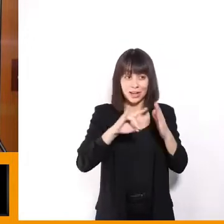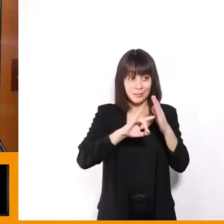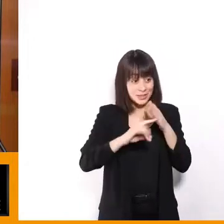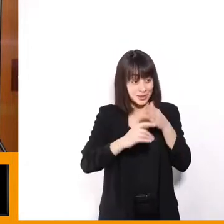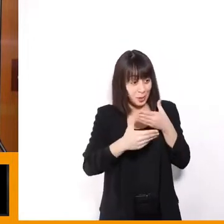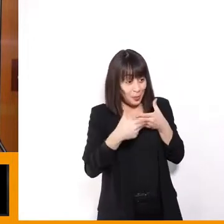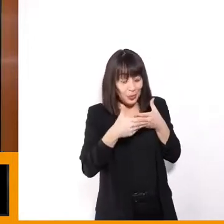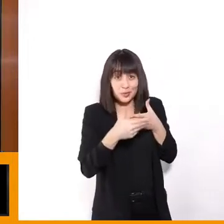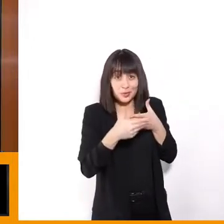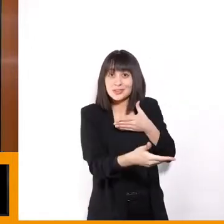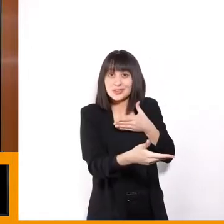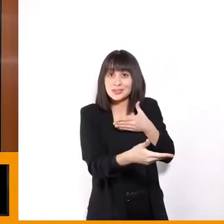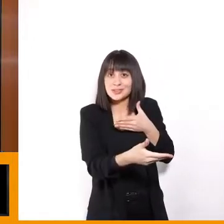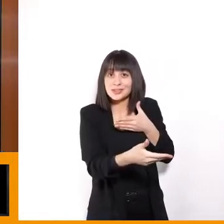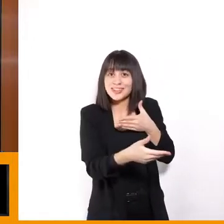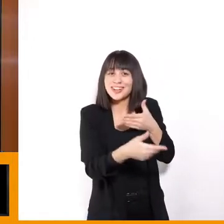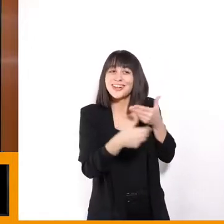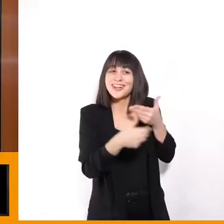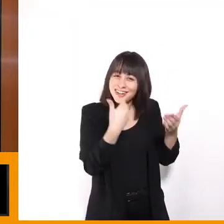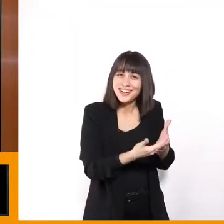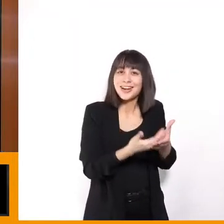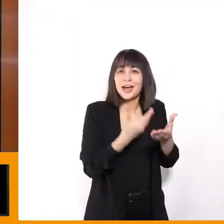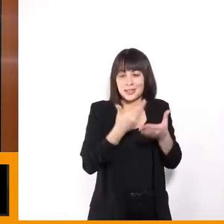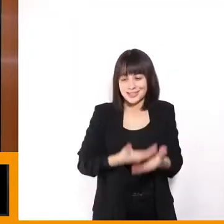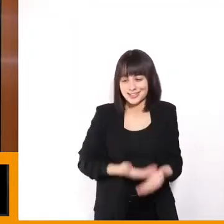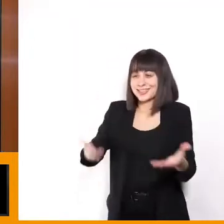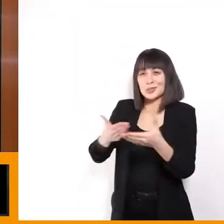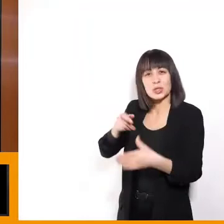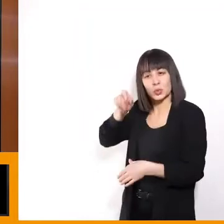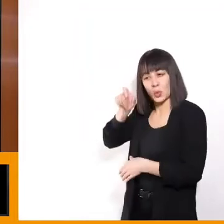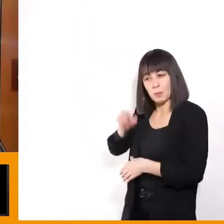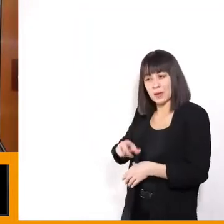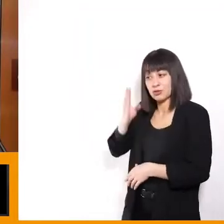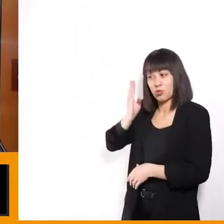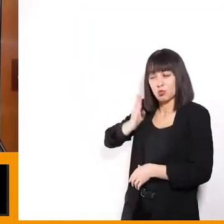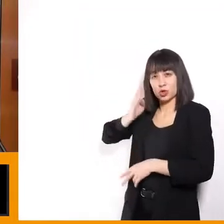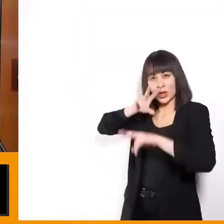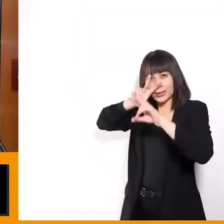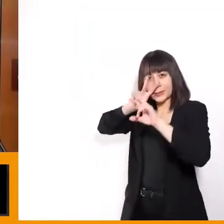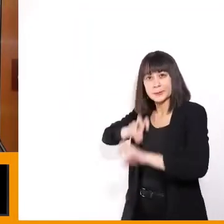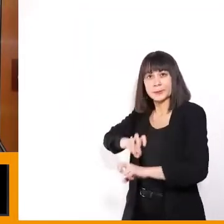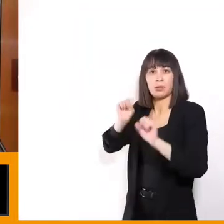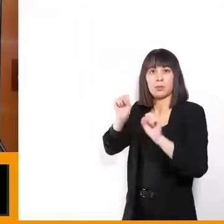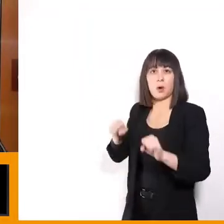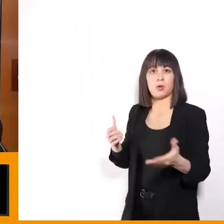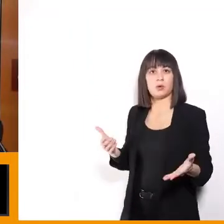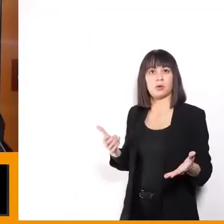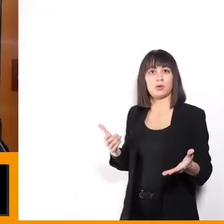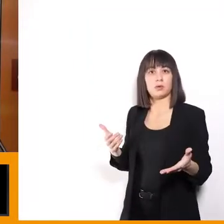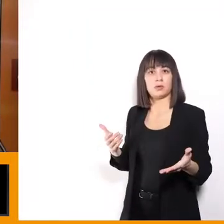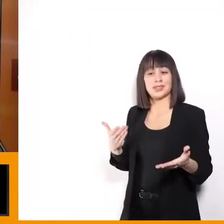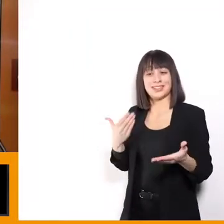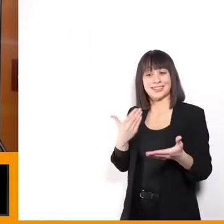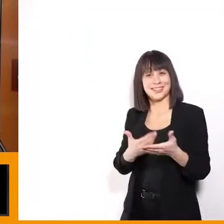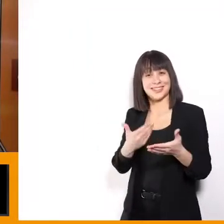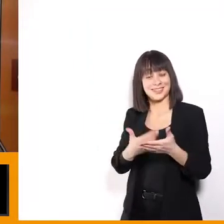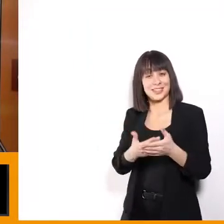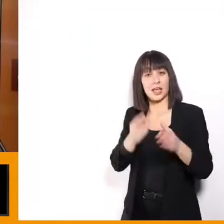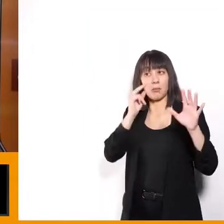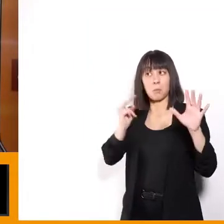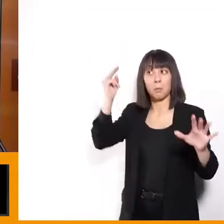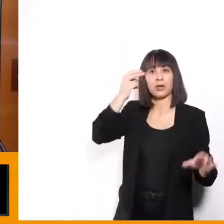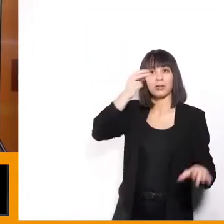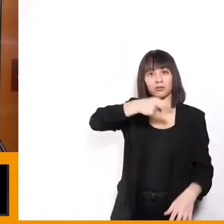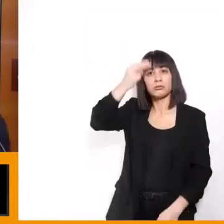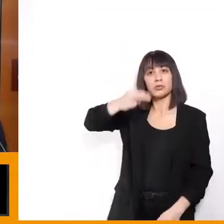fait qu'à un moment donné, on a une vraie capacité d'analyser les besoins. C'est une grande difficulté dans le monde du handicap. On a une vision nationale sans réellement avoir une